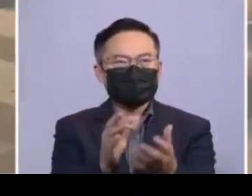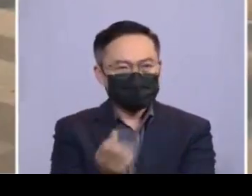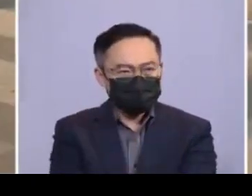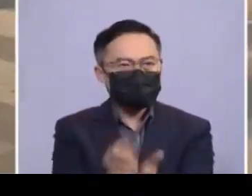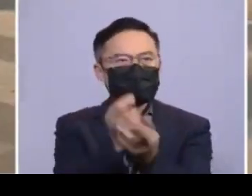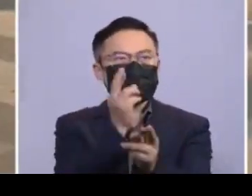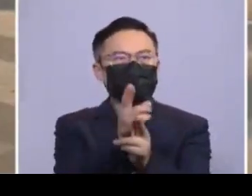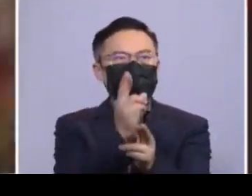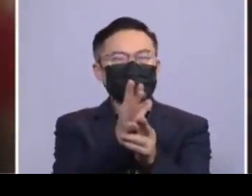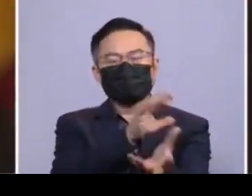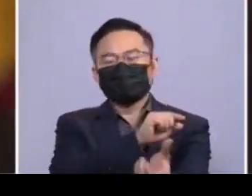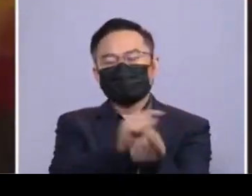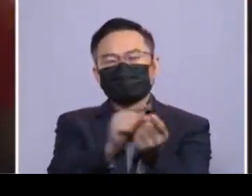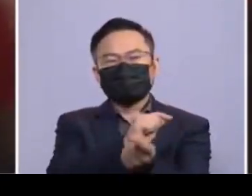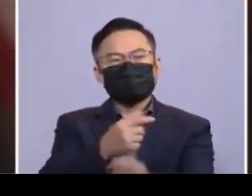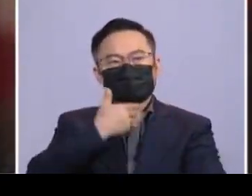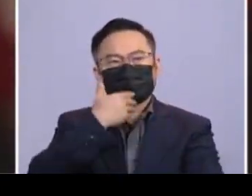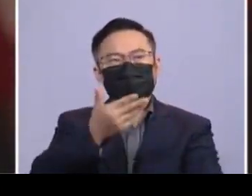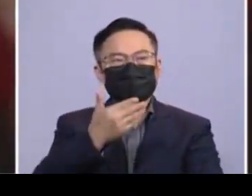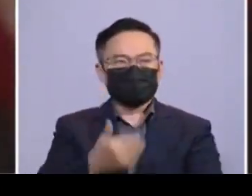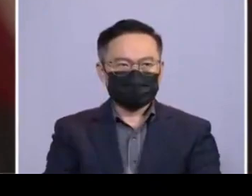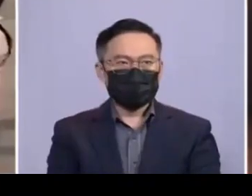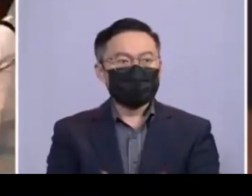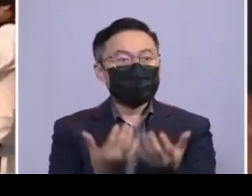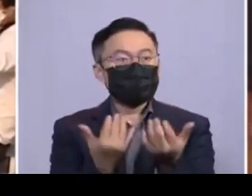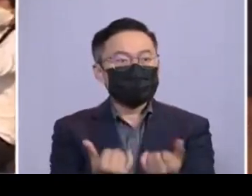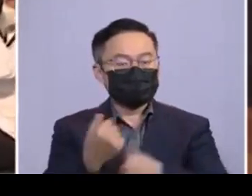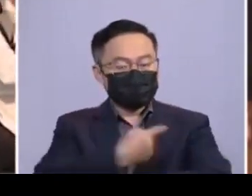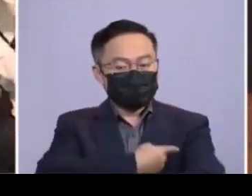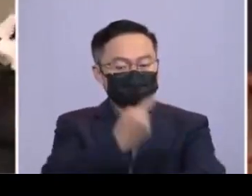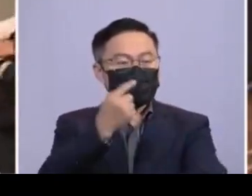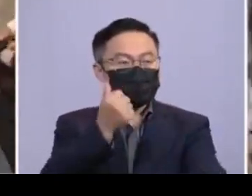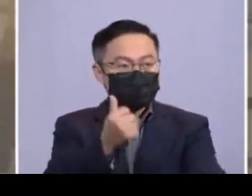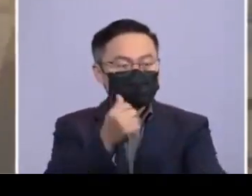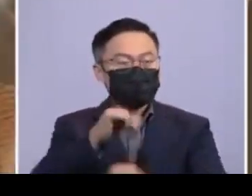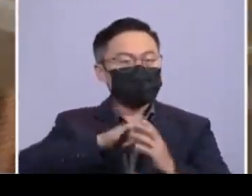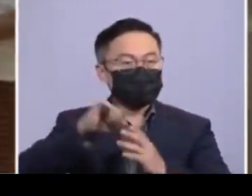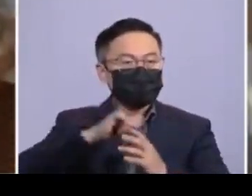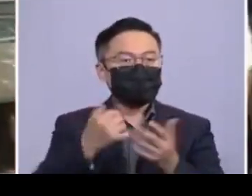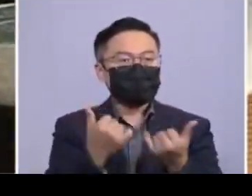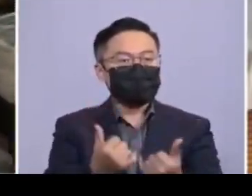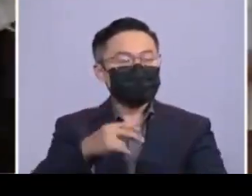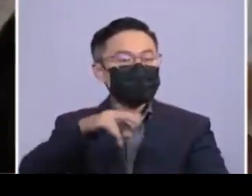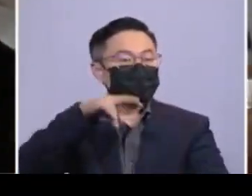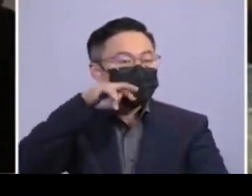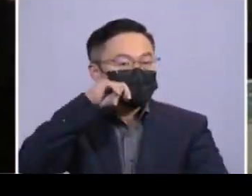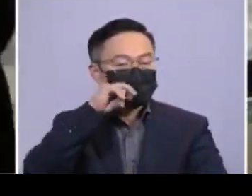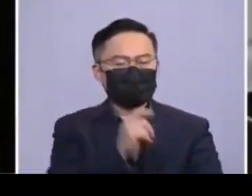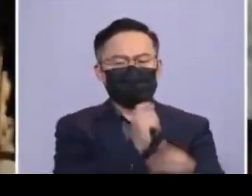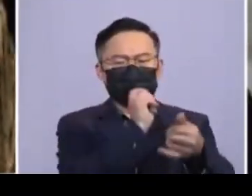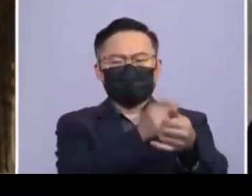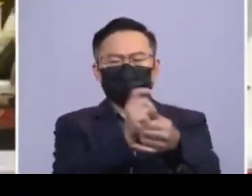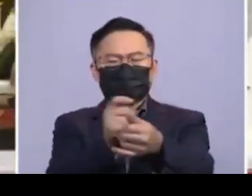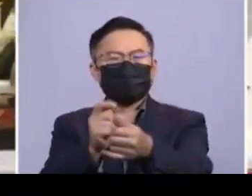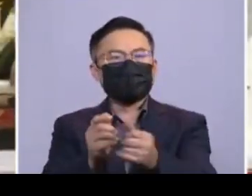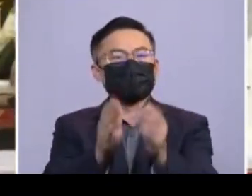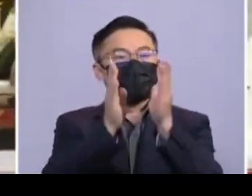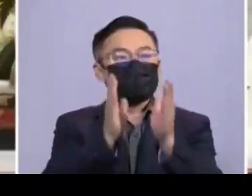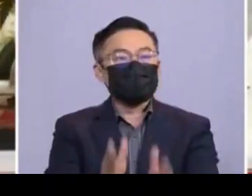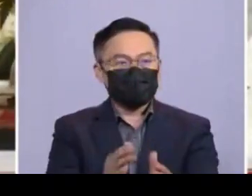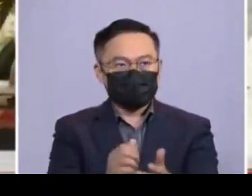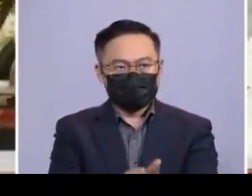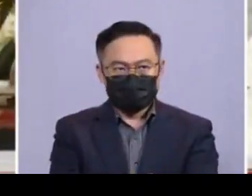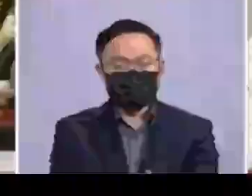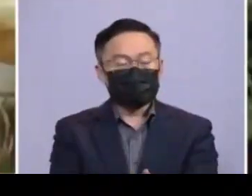นะครับโดยวันนี้ก็ถือว่าเป็นวันมงคลของเมืองเชียงใหม่นะครับจึงเริ่มมีการแจกจ่ายน้ำทิพย์ปี๋ใหม่เมืองซึ่งอัญเชิญน้ำ